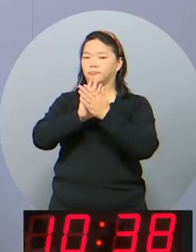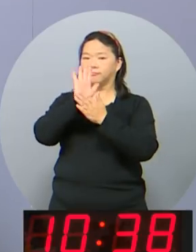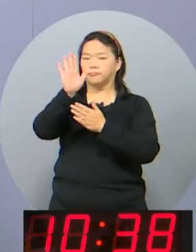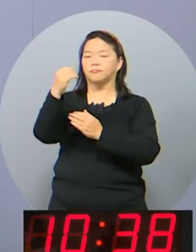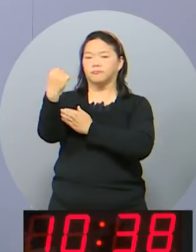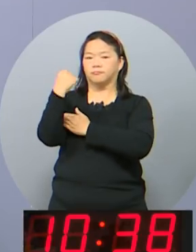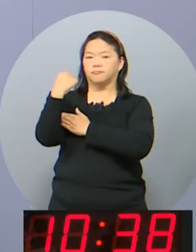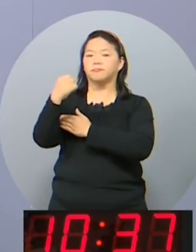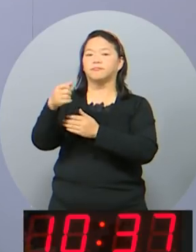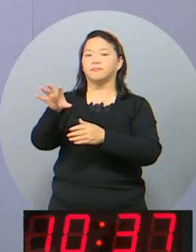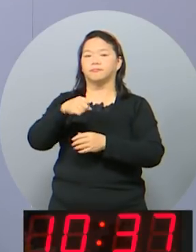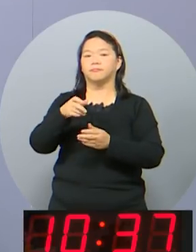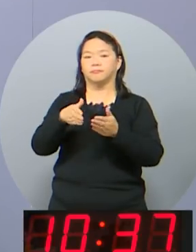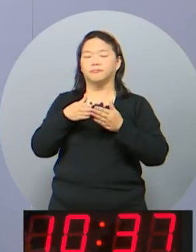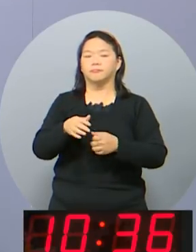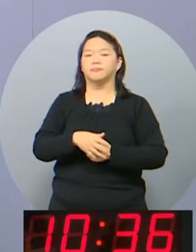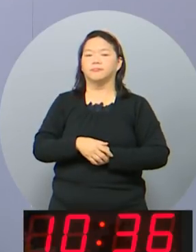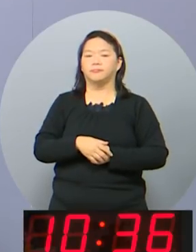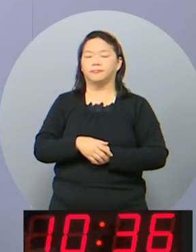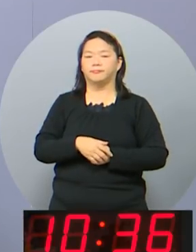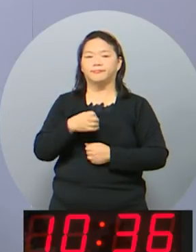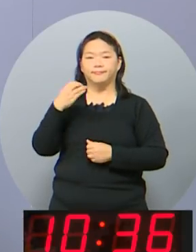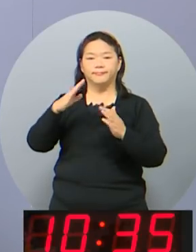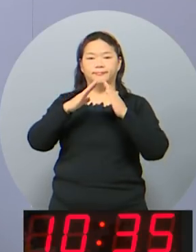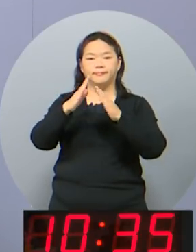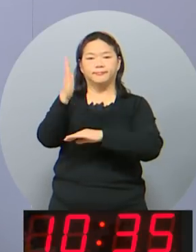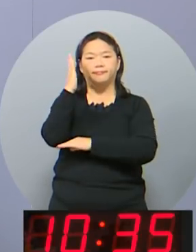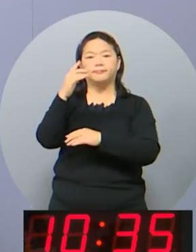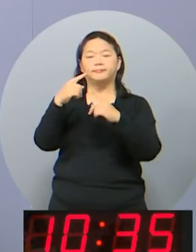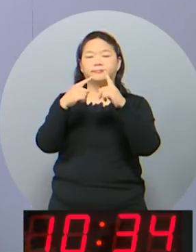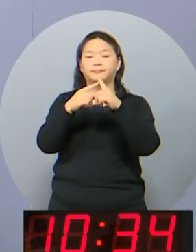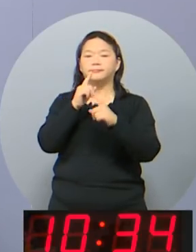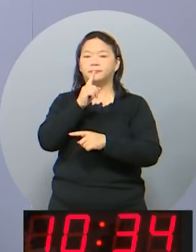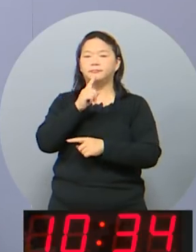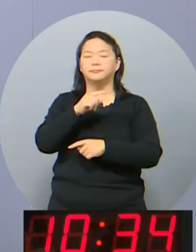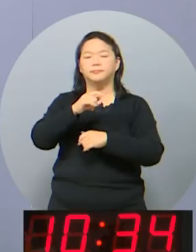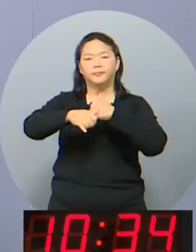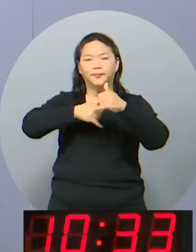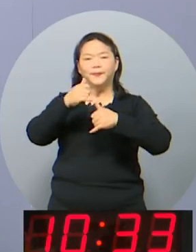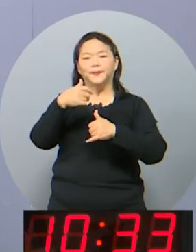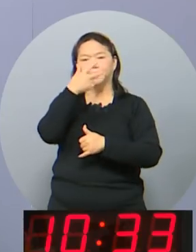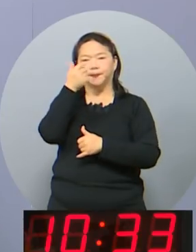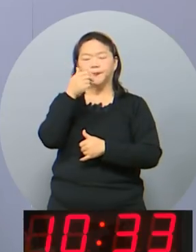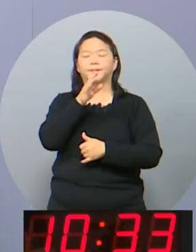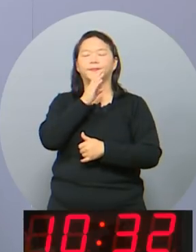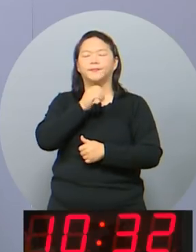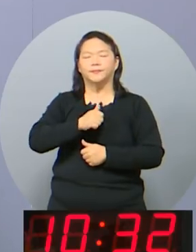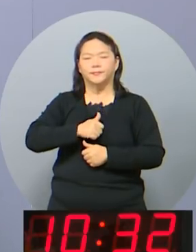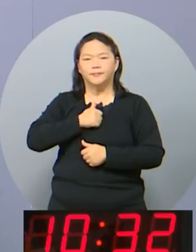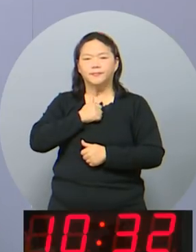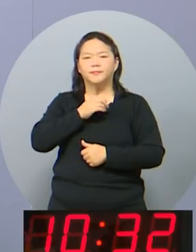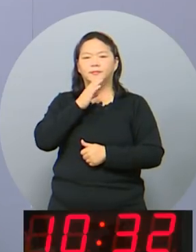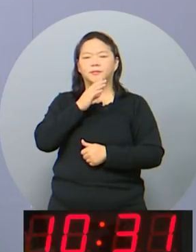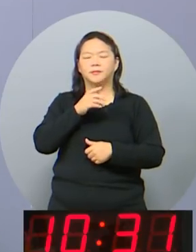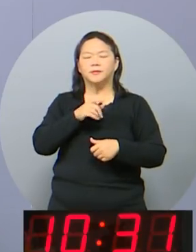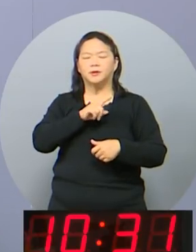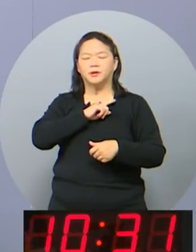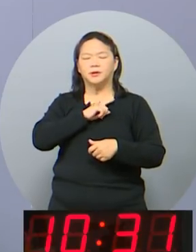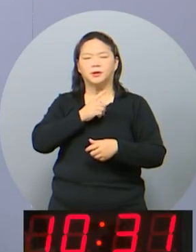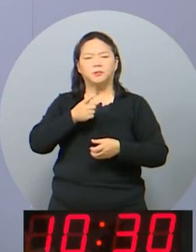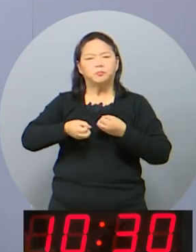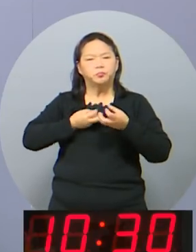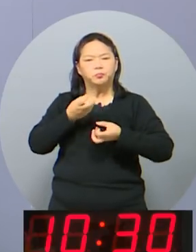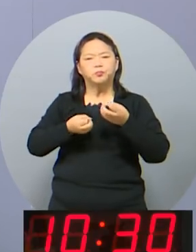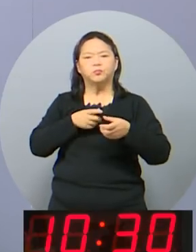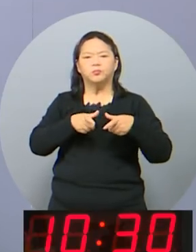去努力的。那对新市镇的居民来说呢，生活的便利、 真的是他们最重要的心声，让他们可